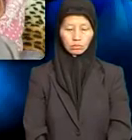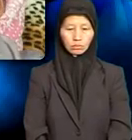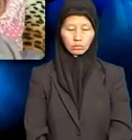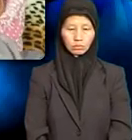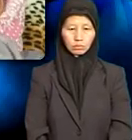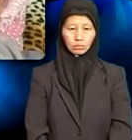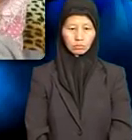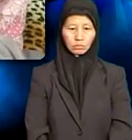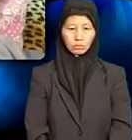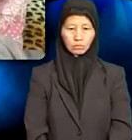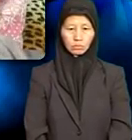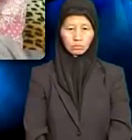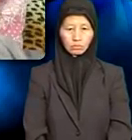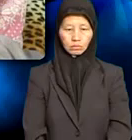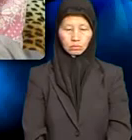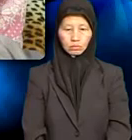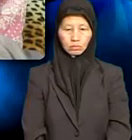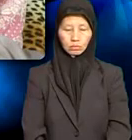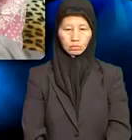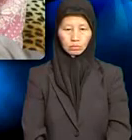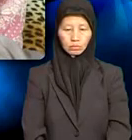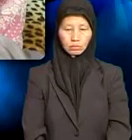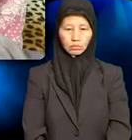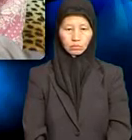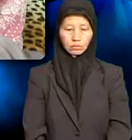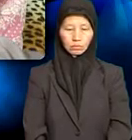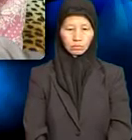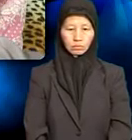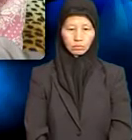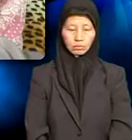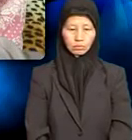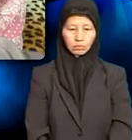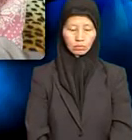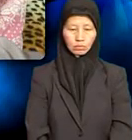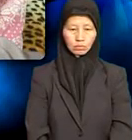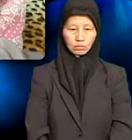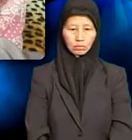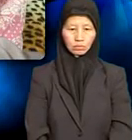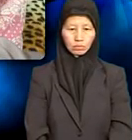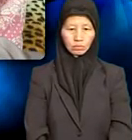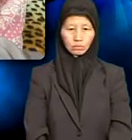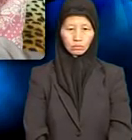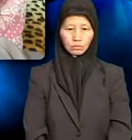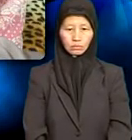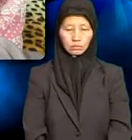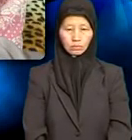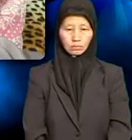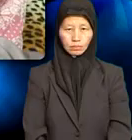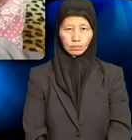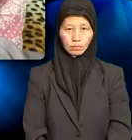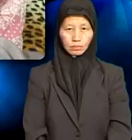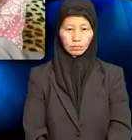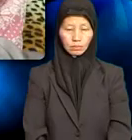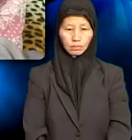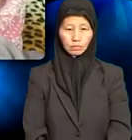wa'afa'ni. Allahu Akbar. Subhana rabbil a'la wa bihamdih. Subhana rabbil a'la wa bihamdih. Subhana rabbil a'la